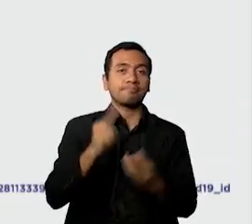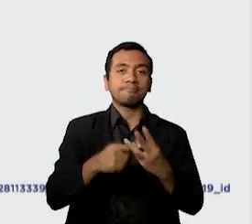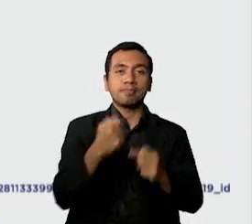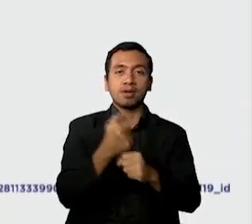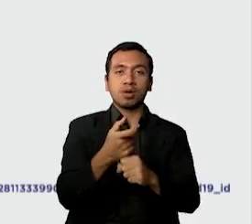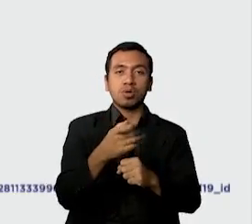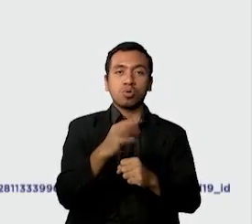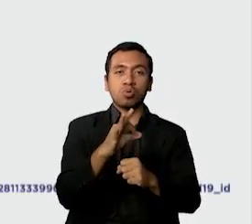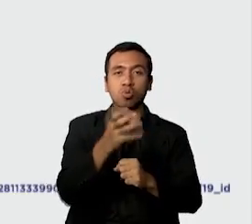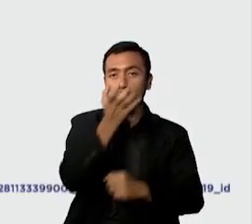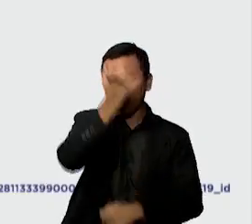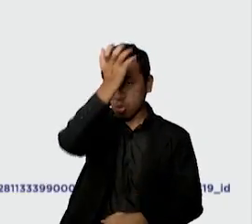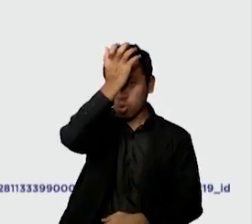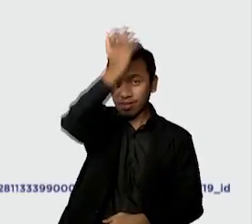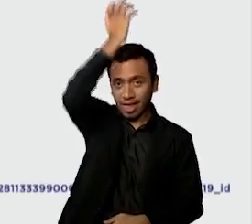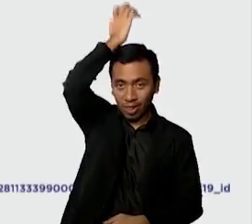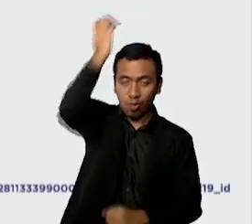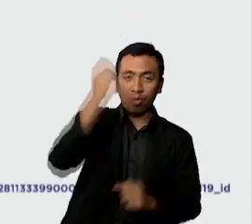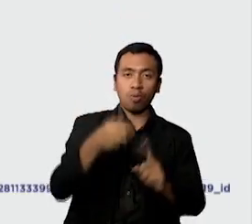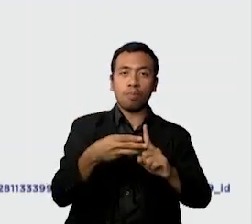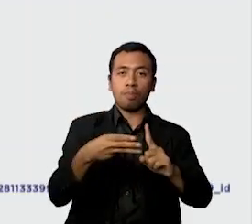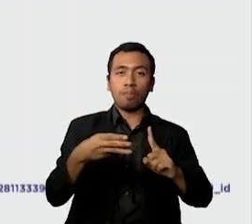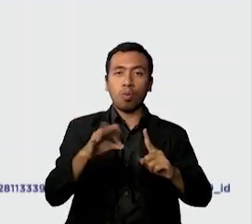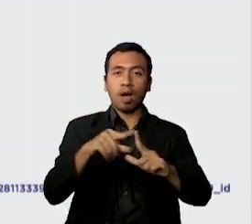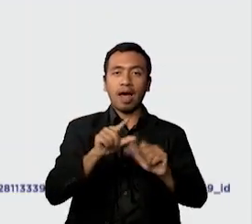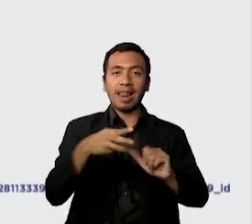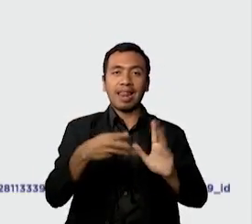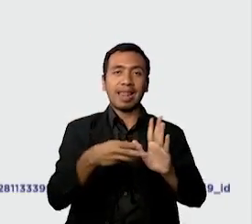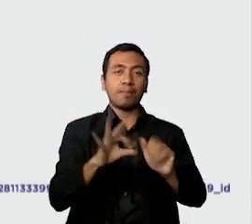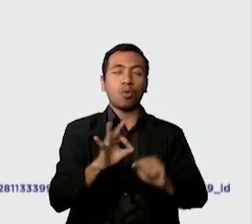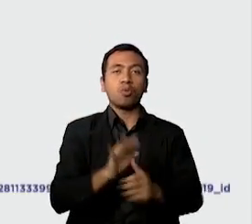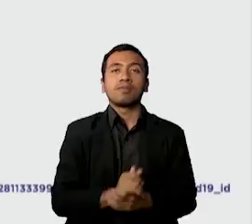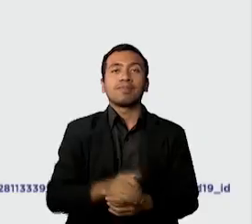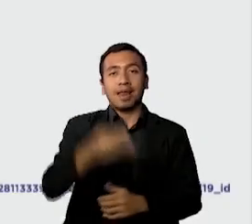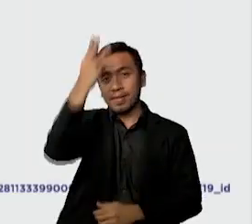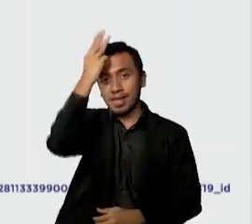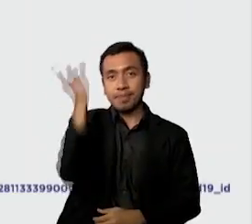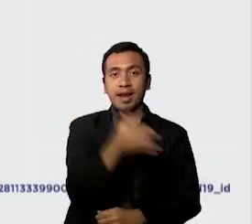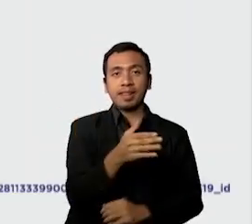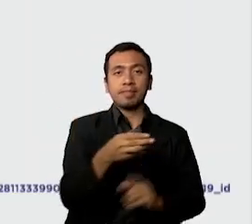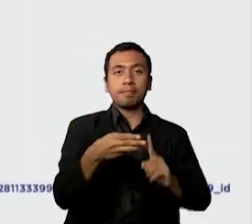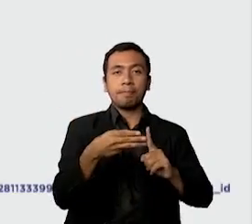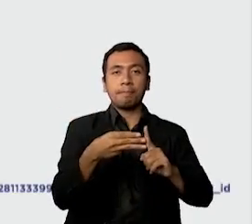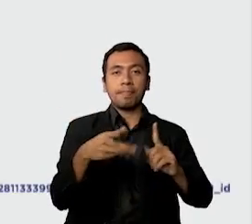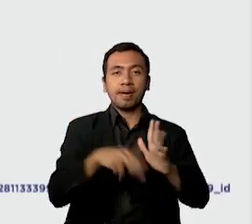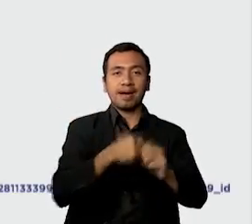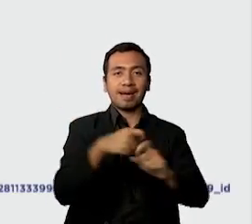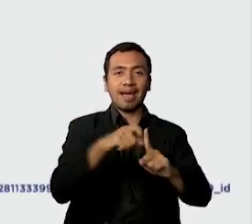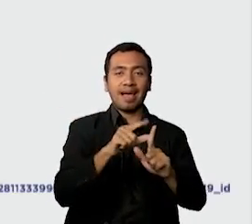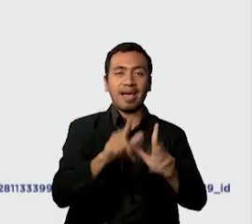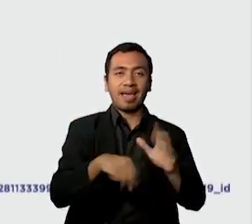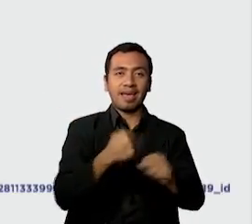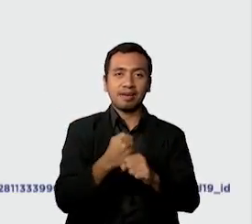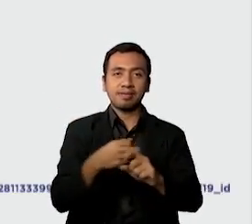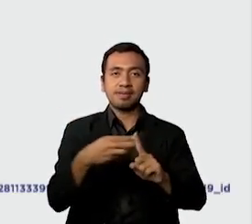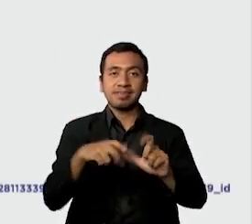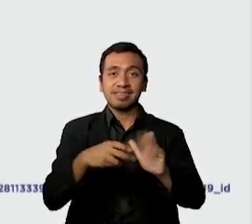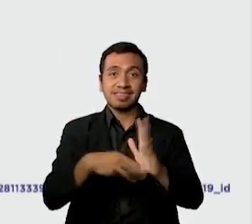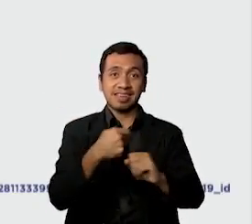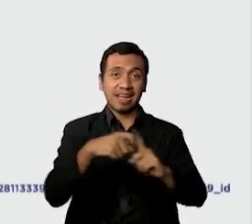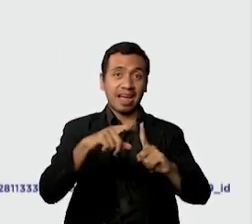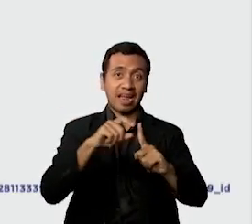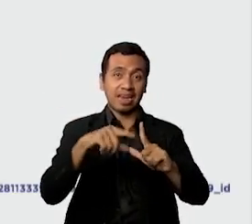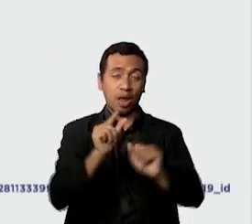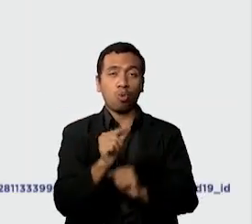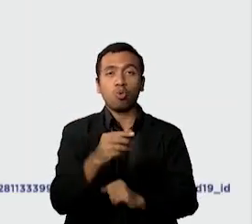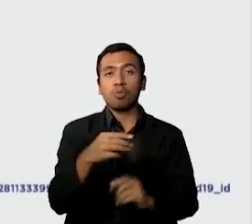Gorontalo, Bawalemo, Provinsi Kalimantan Barat, Bengkayang, Sekadau, Provinsi Kepulauan Bangka